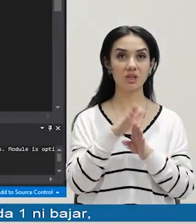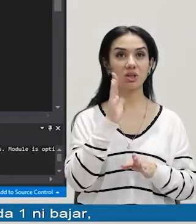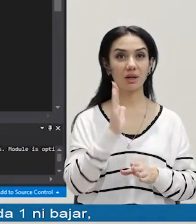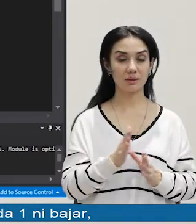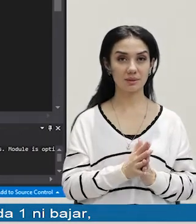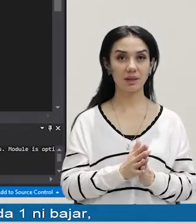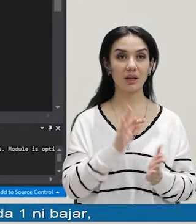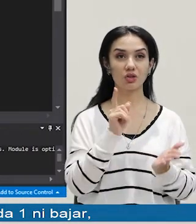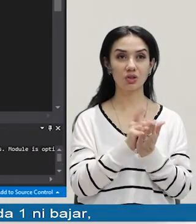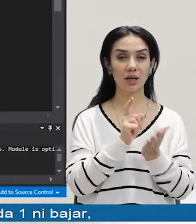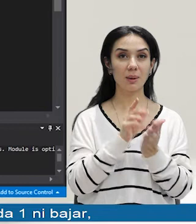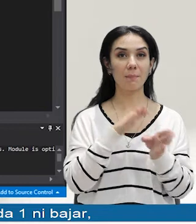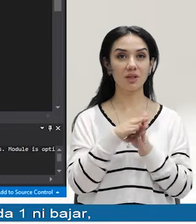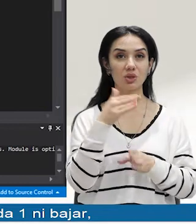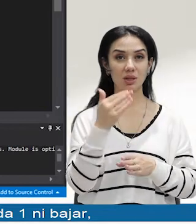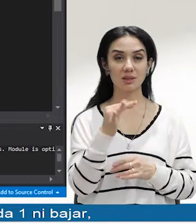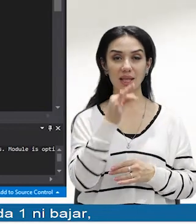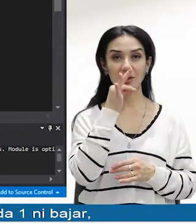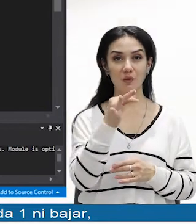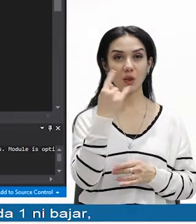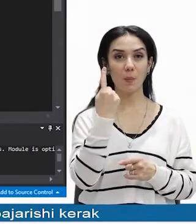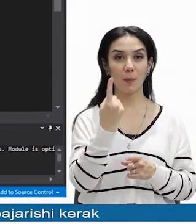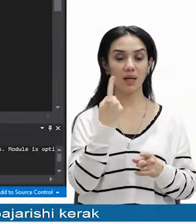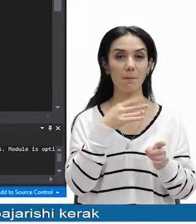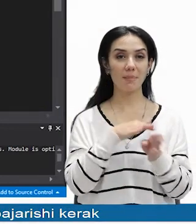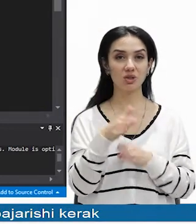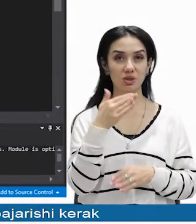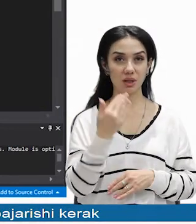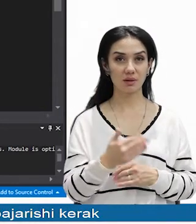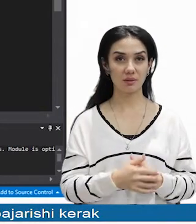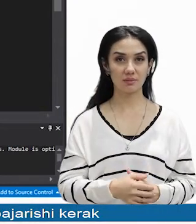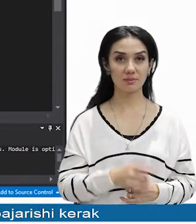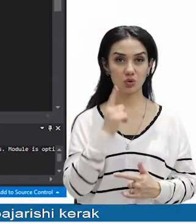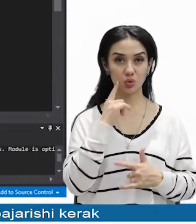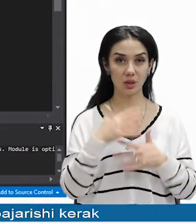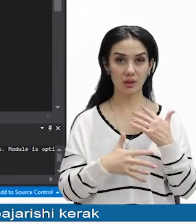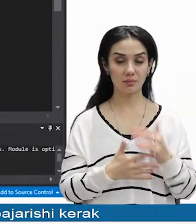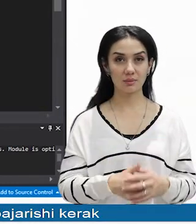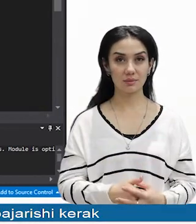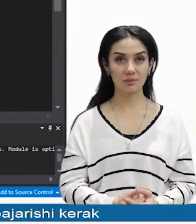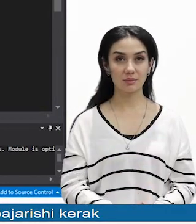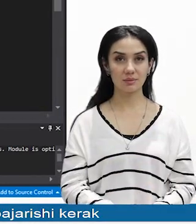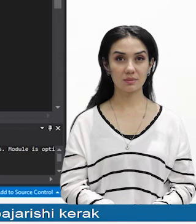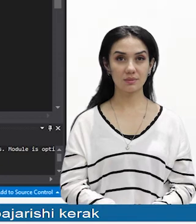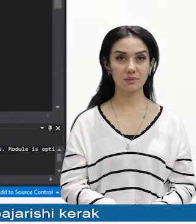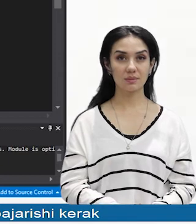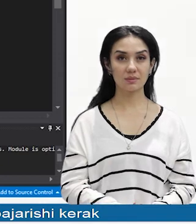bajarilsa, shart bajarilsa ifoda birini bajar. Ifoda birini bajar, tushunarli. Ifoda birini bajar.